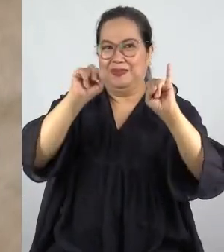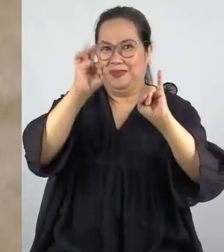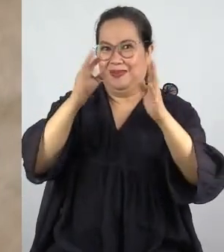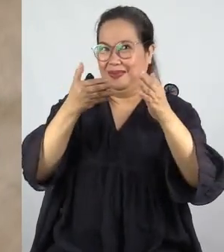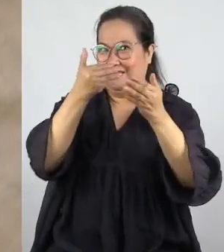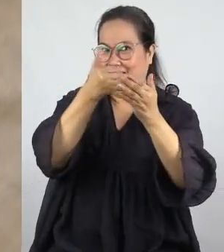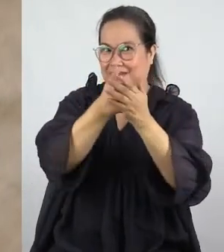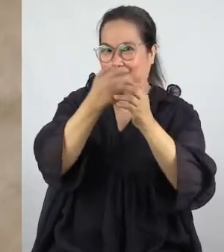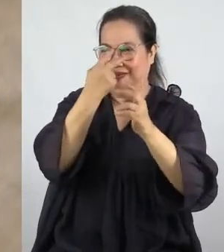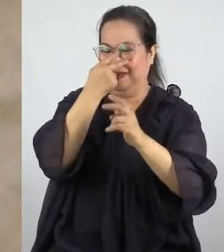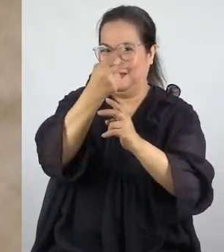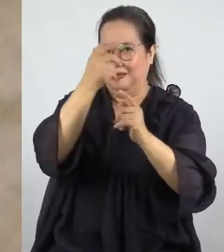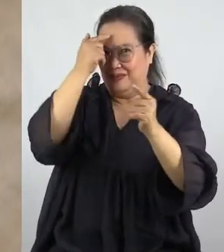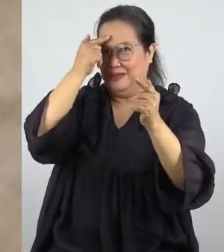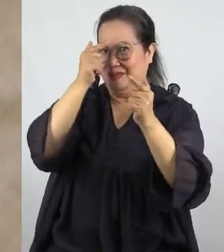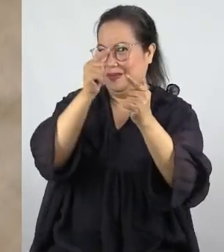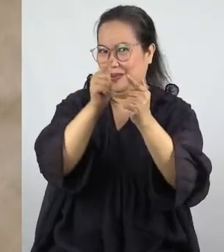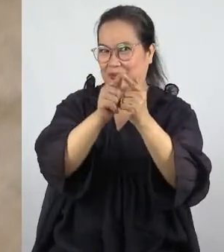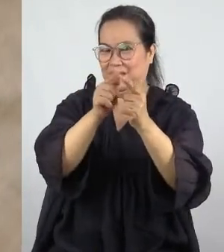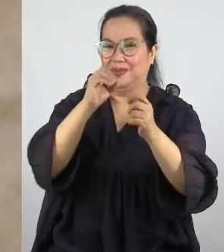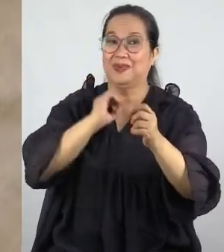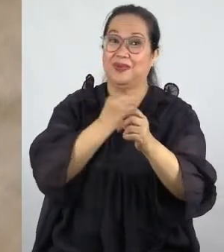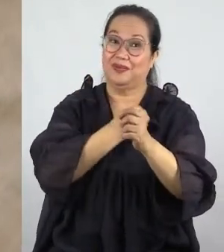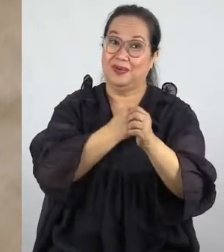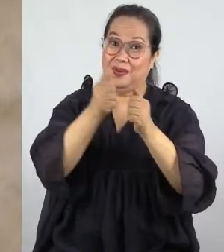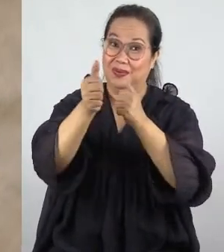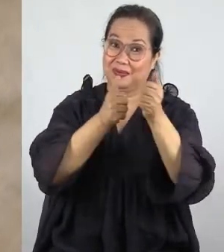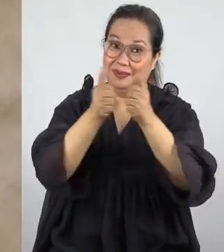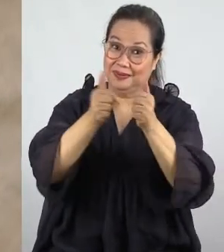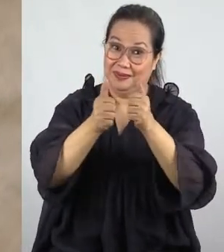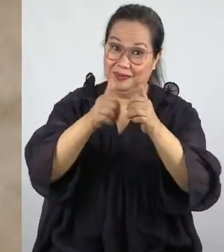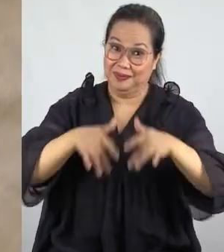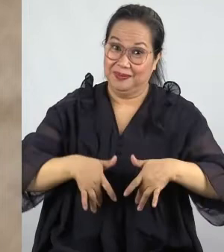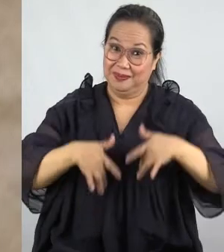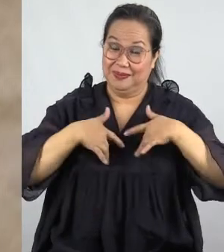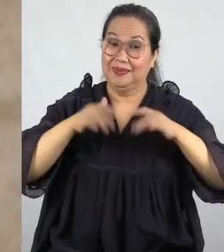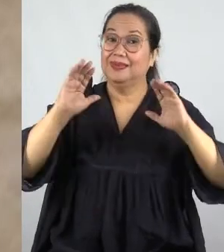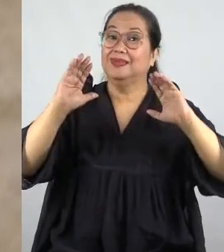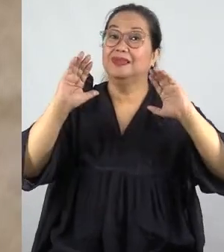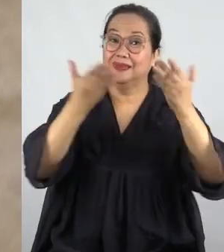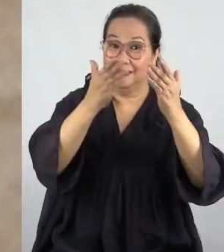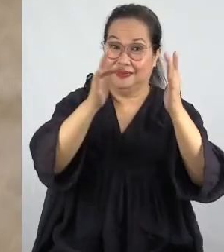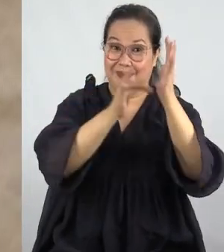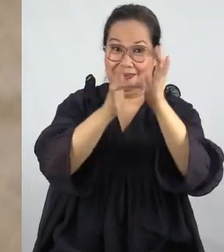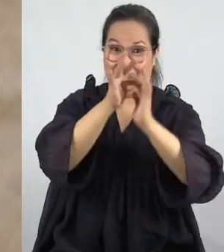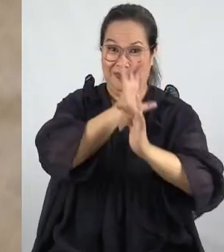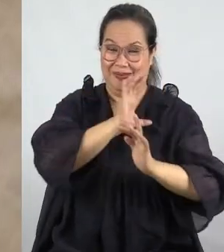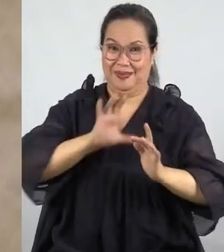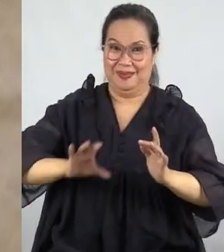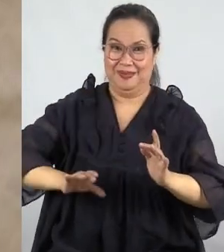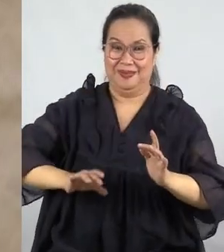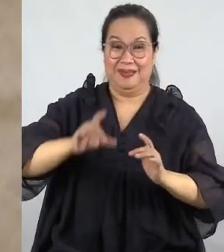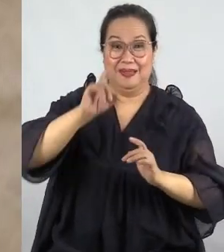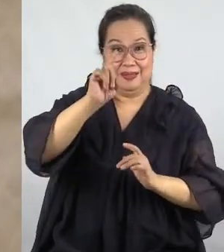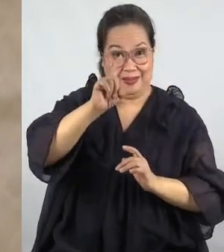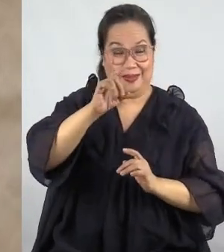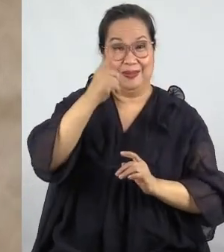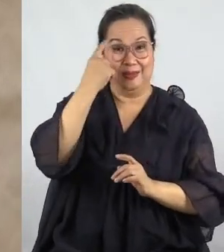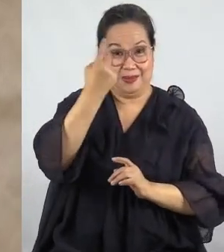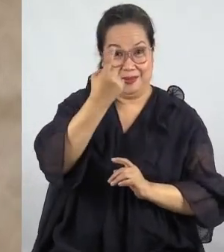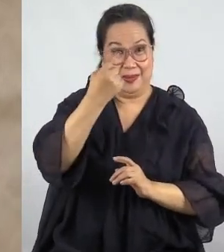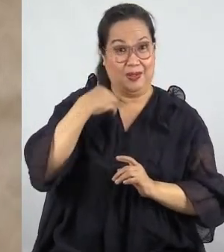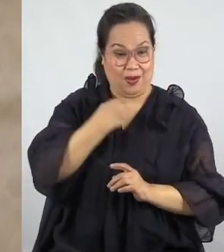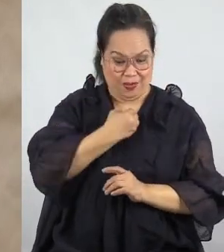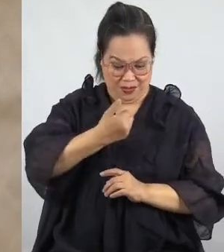ang pinakalayunin ng karera ng buhay na maging katulad ni Kristo Jesus sa pamamagitan lamang ng